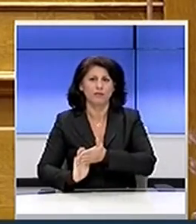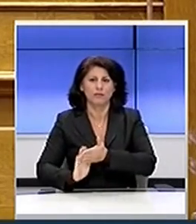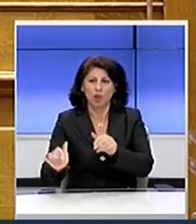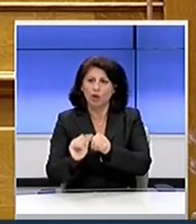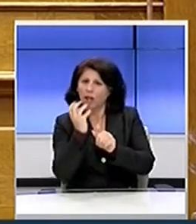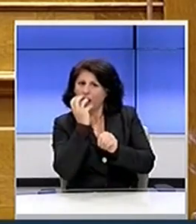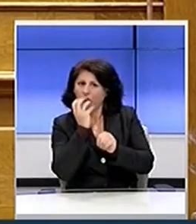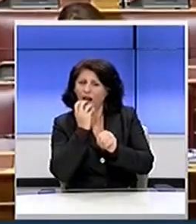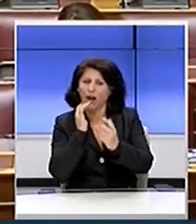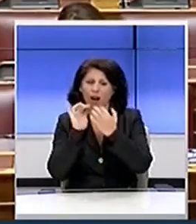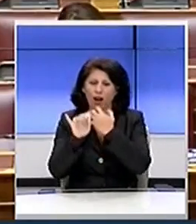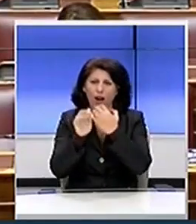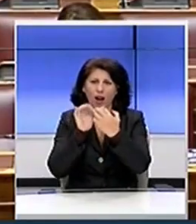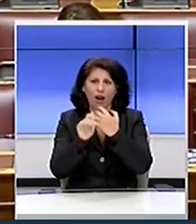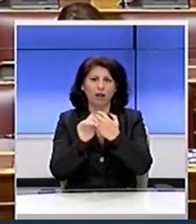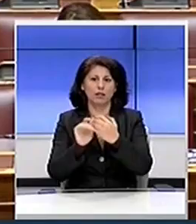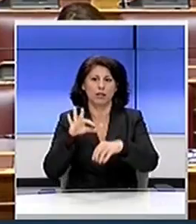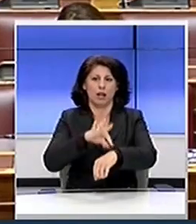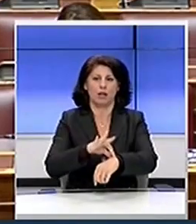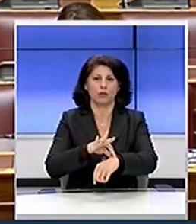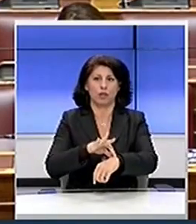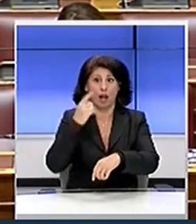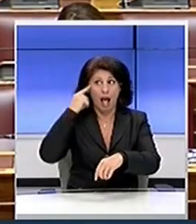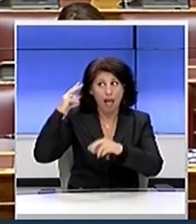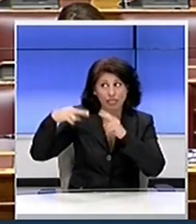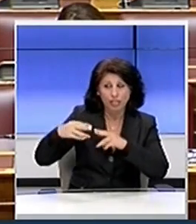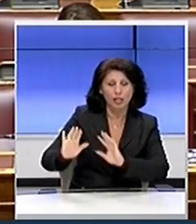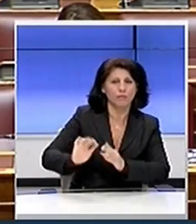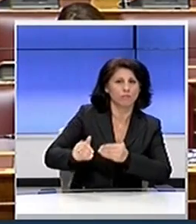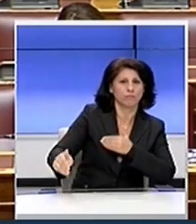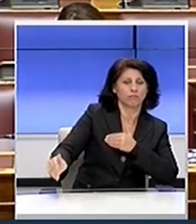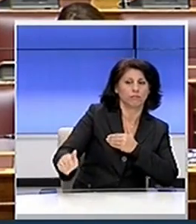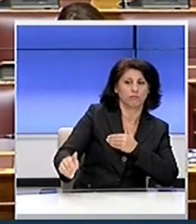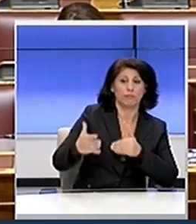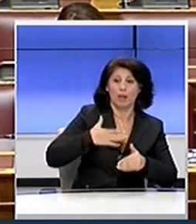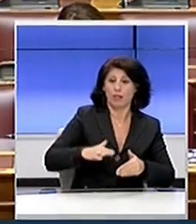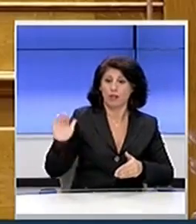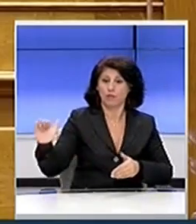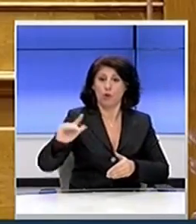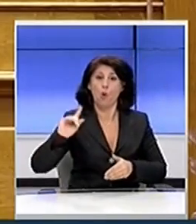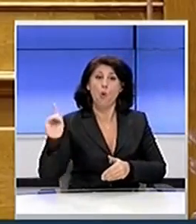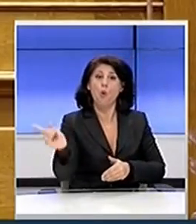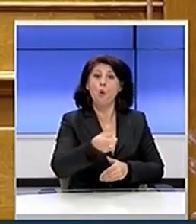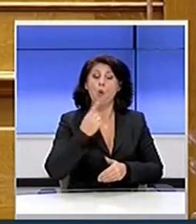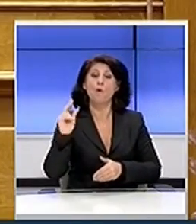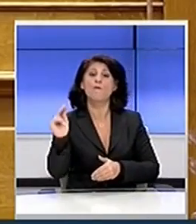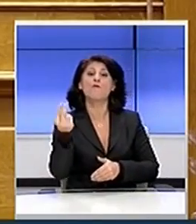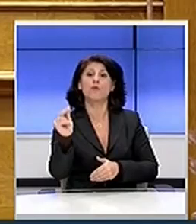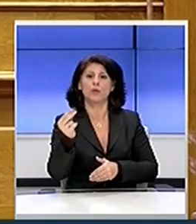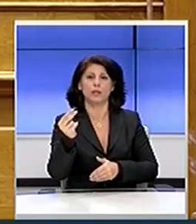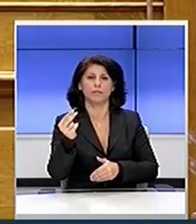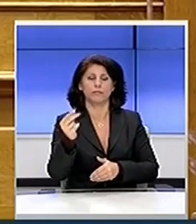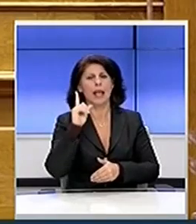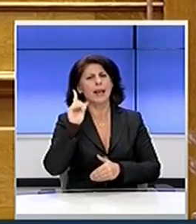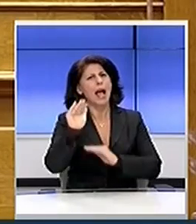δεν γνωρίζουμε. Και θα ήθελα να απευθύνω σε όλη την εθνική αντιπροσωπεία ένα